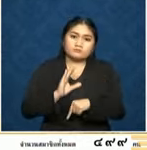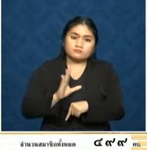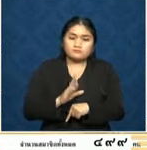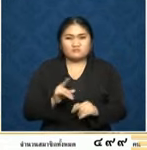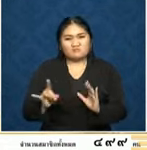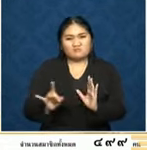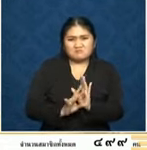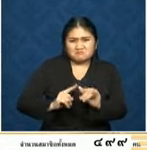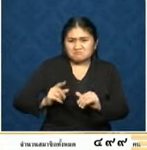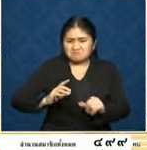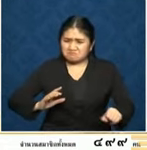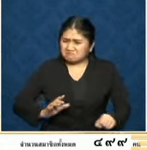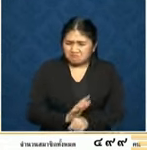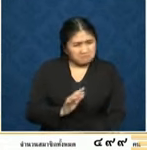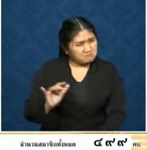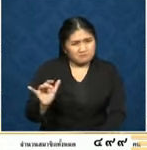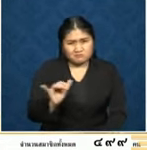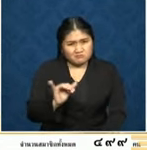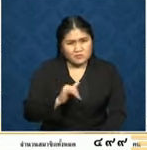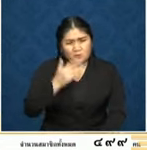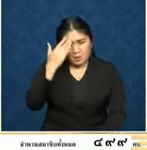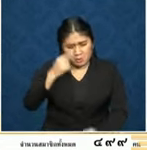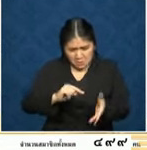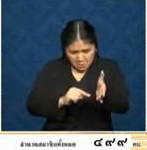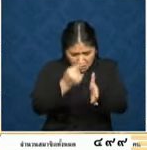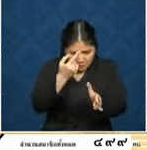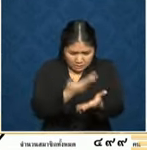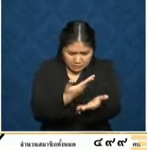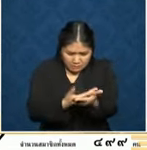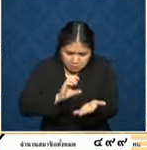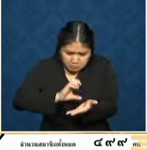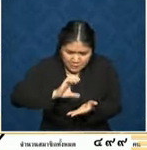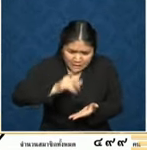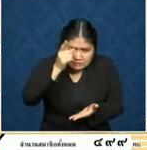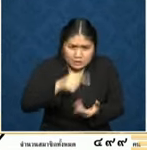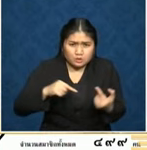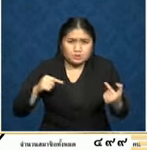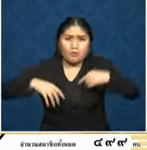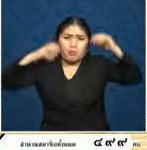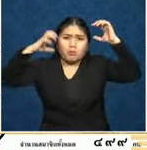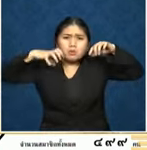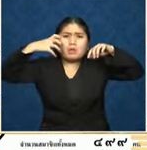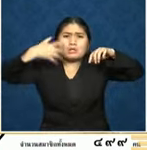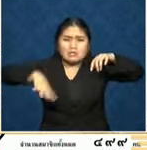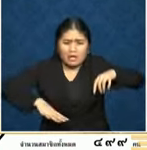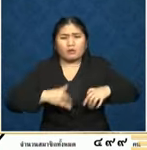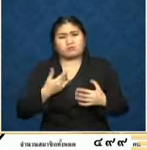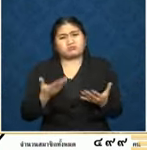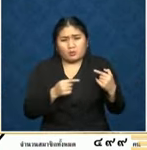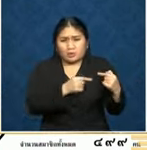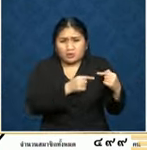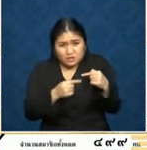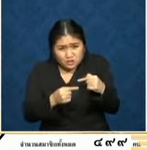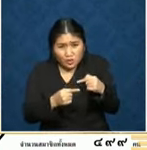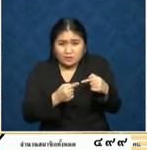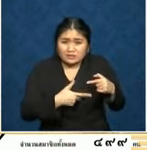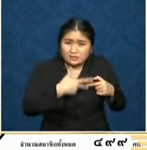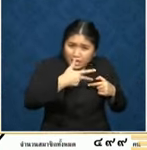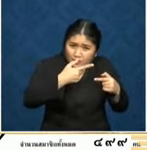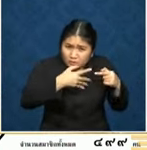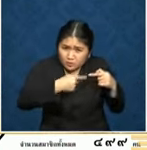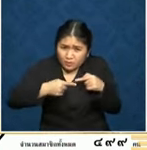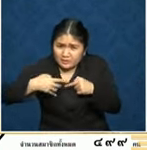าพได้เต็มที่นะครับเพราะกว่าจะเริ่มได้บริหารใช้งบจริงๆเนี่ยมันเป็นหน้าฝนและประมาณปลายไตรมาส3ต่อไตรมาส4อยากให้สภาพั